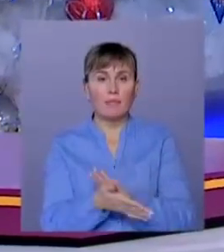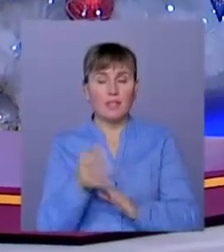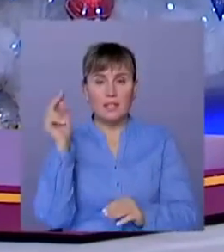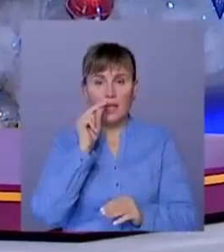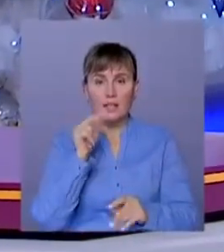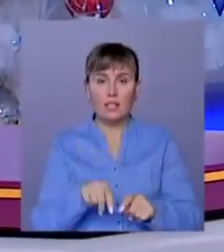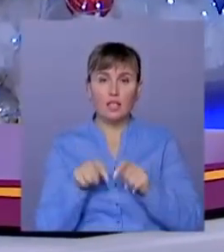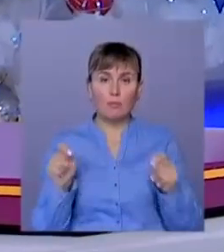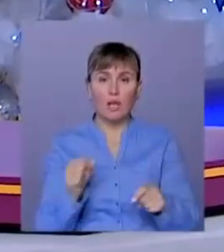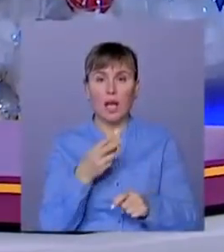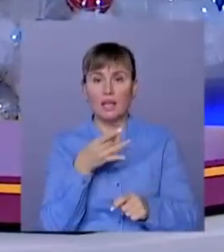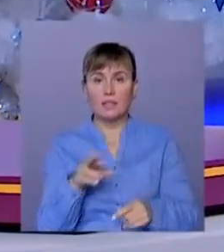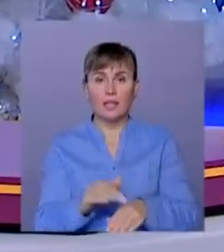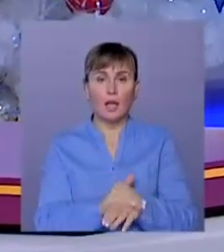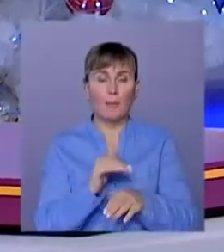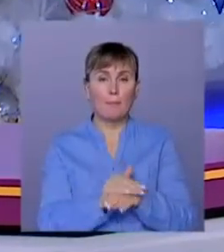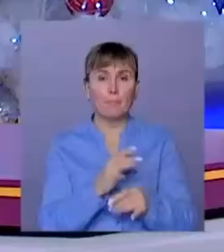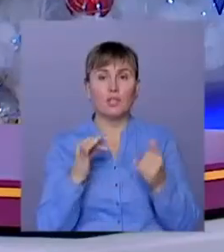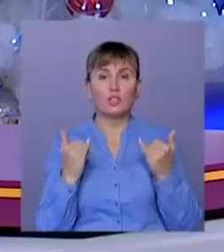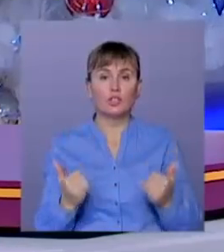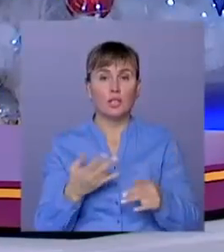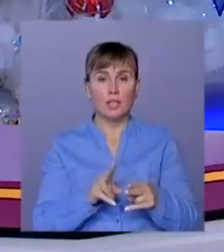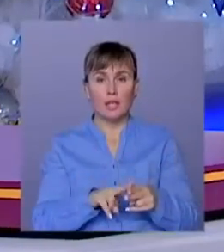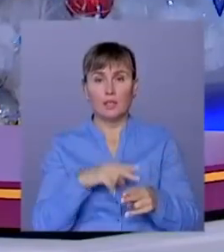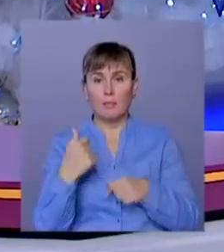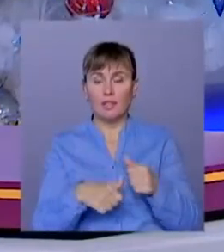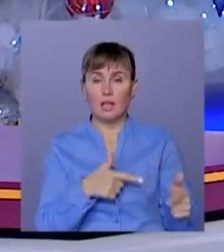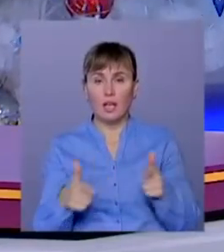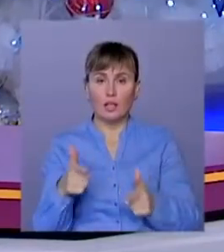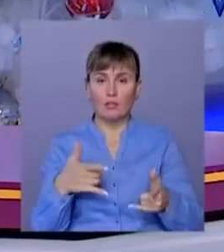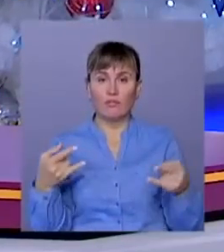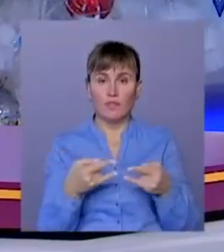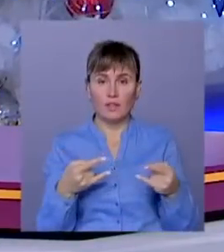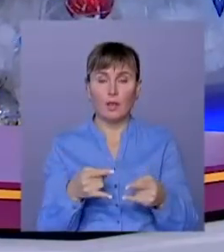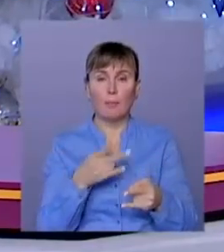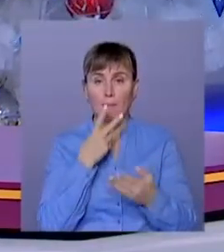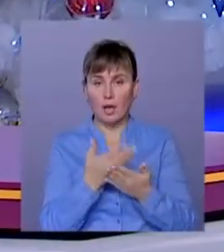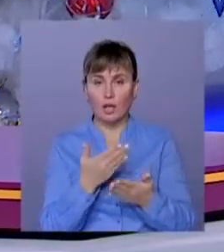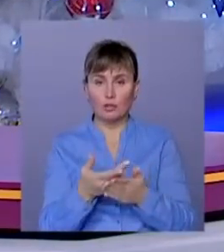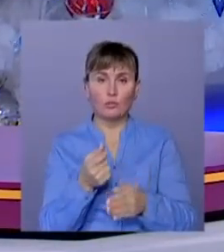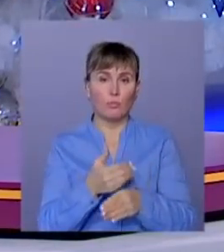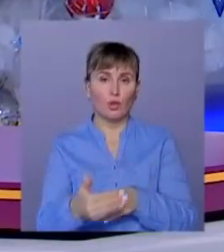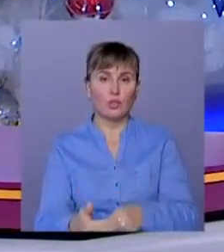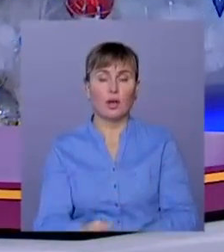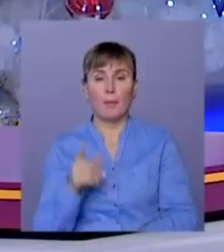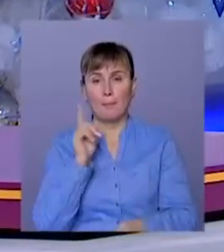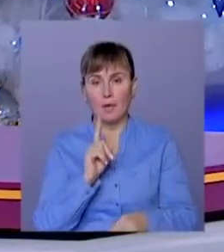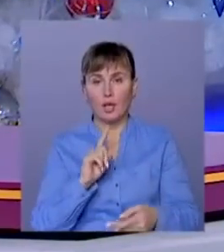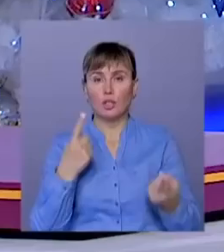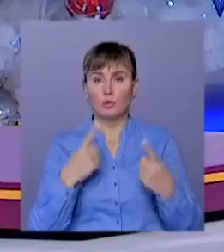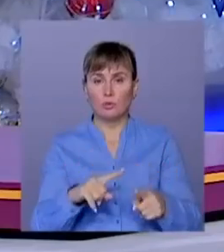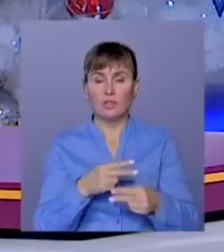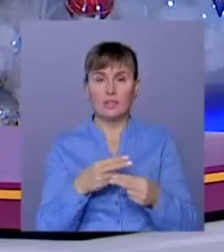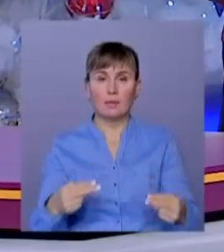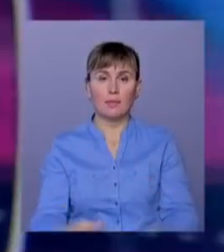и запущены акции добра. Прямо сейчас этот материал готовится к выходу в эфир, его мы вам покажем чуть позже. Пока перейдем к